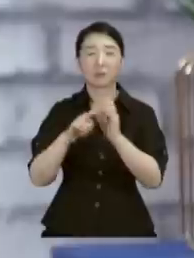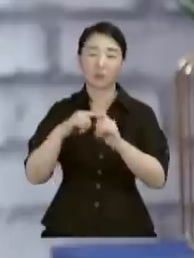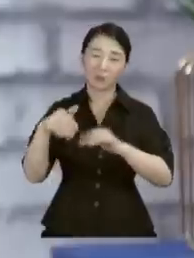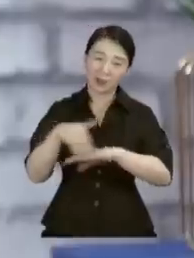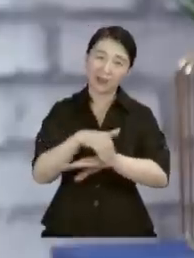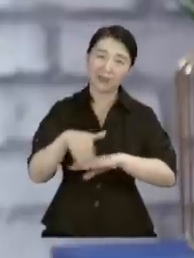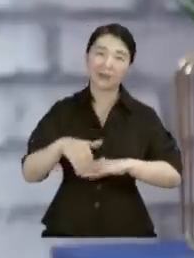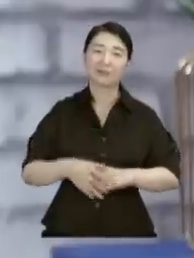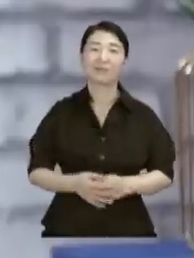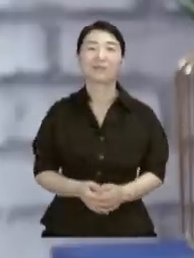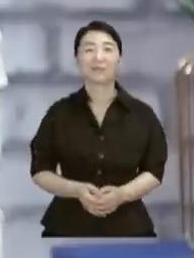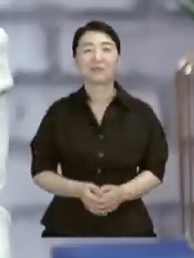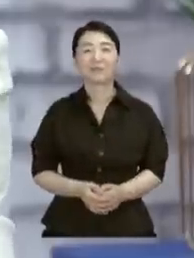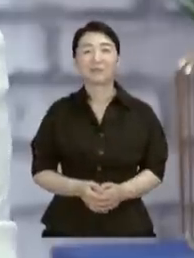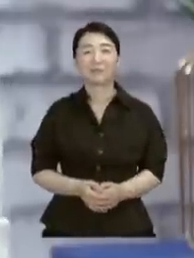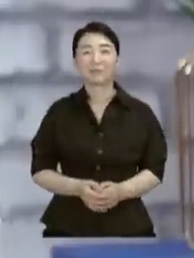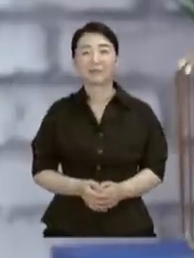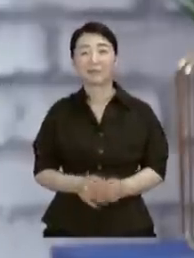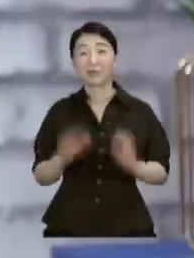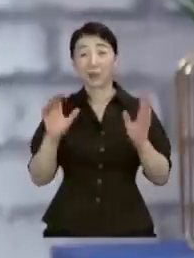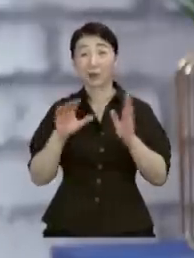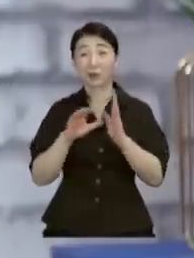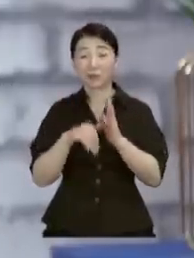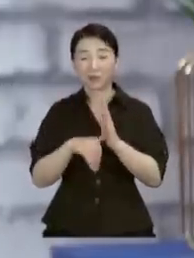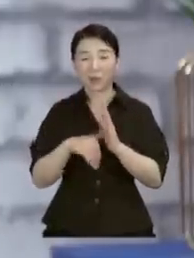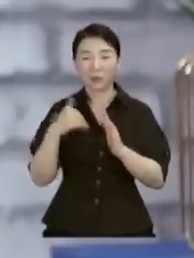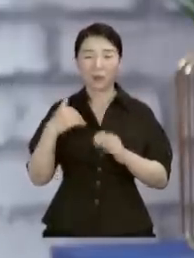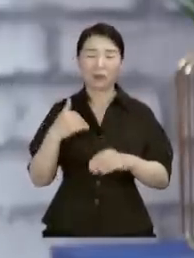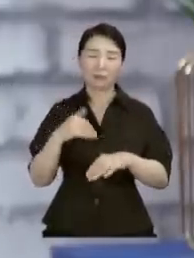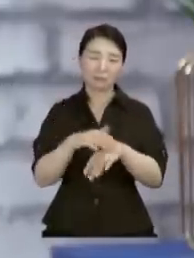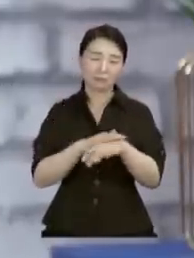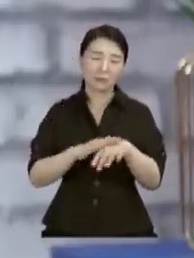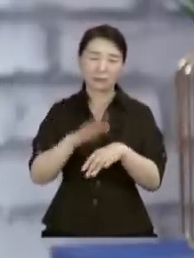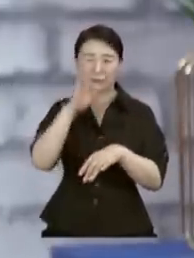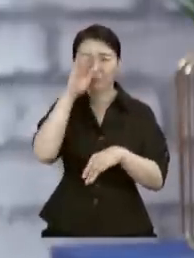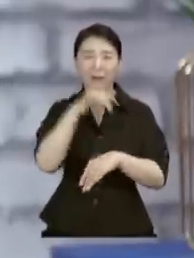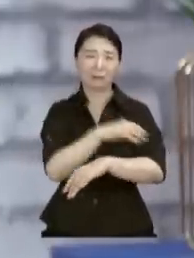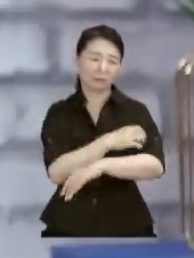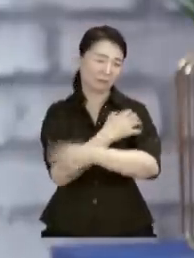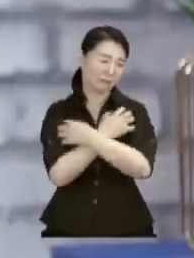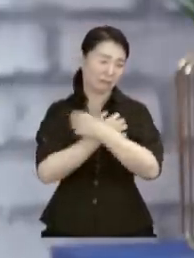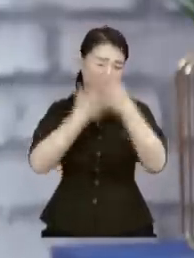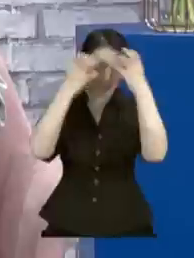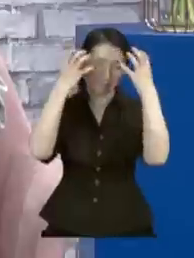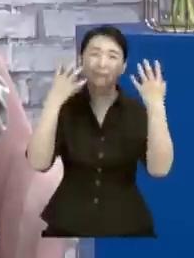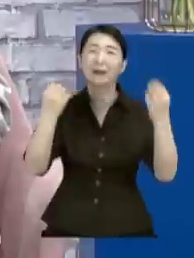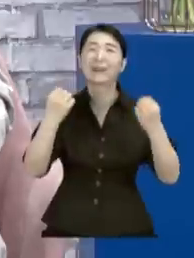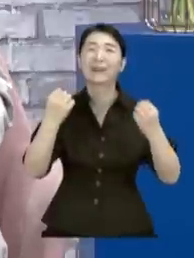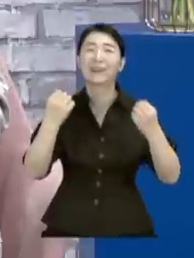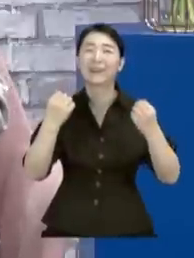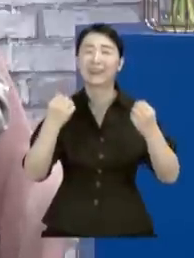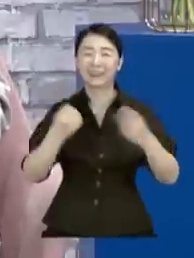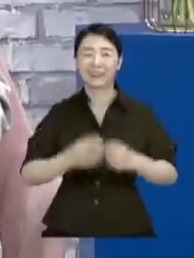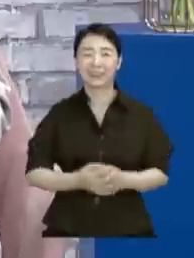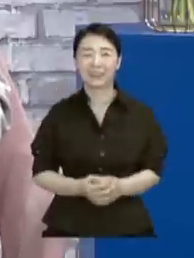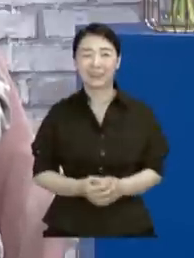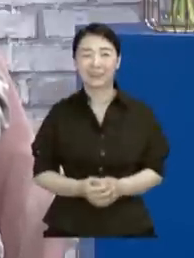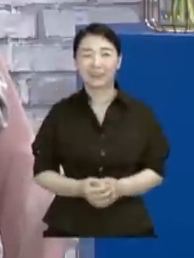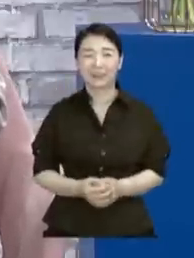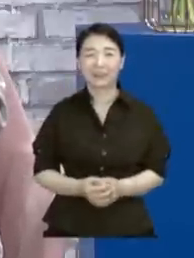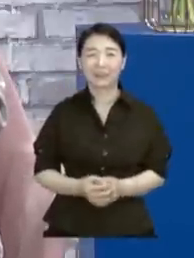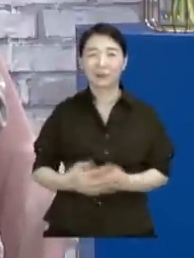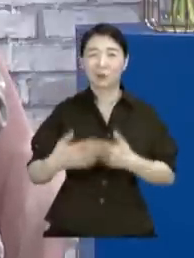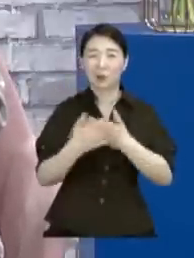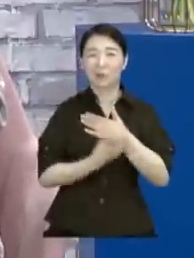자랐어요. 그러니까. 야, 아니 그 옛날에 참 우리 어렸을 때면 참 부스럼, 피부병 뭐 이런 거 많았어요, 사실은. 맞아요. 아니 근데